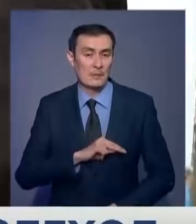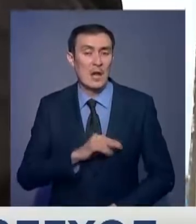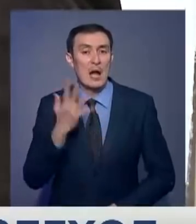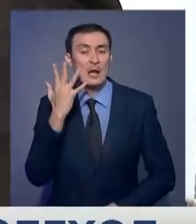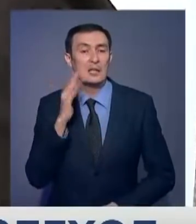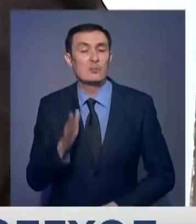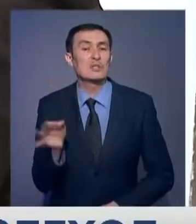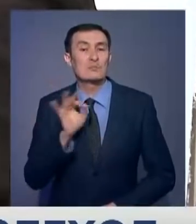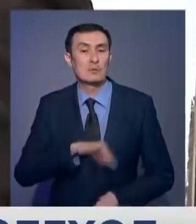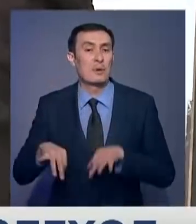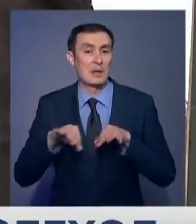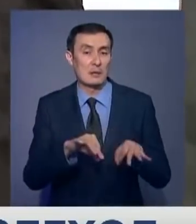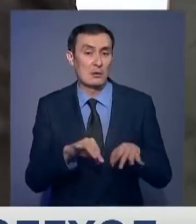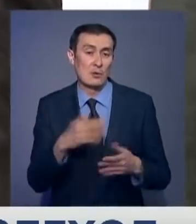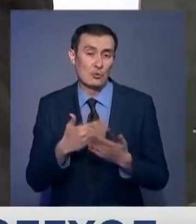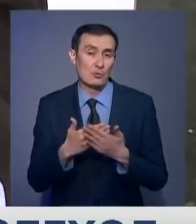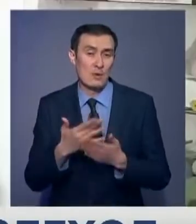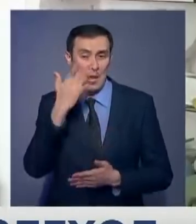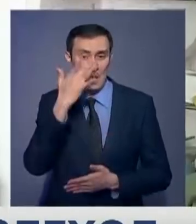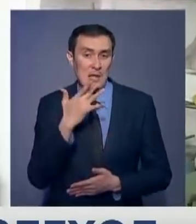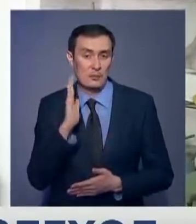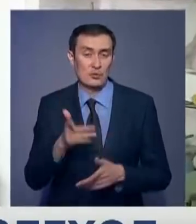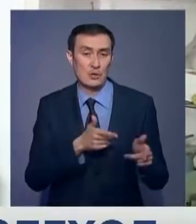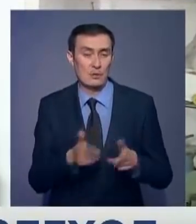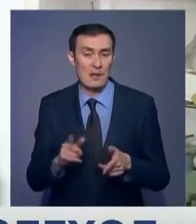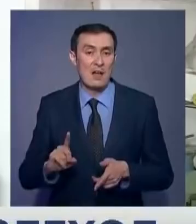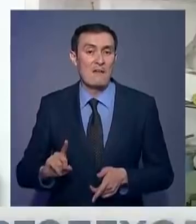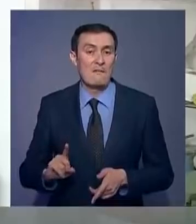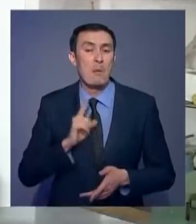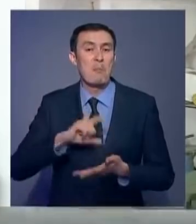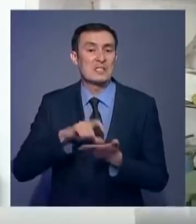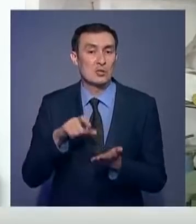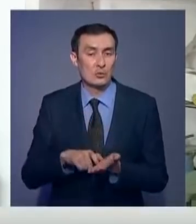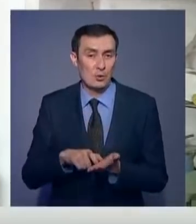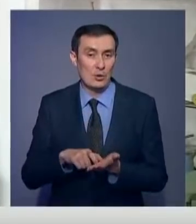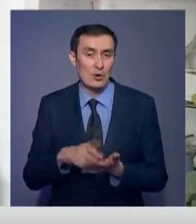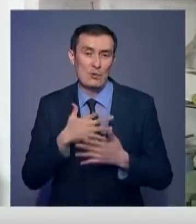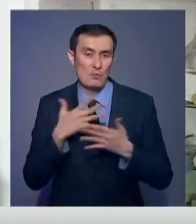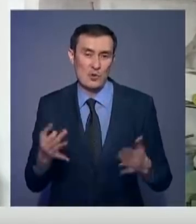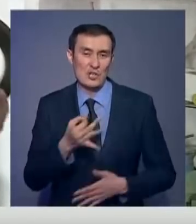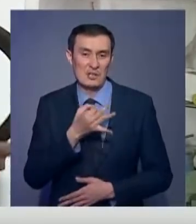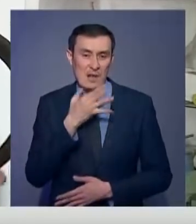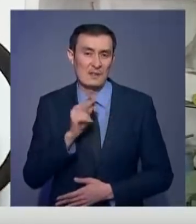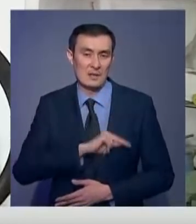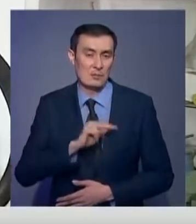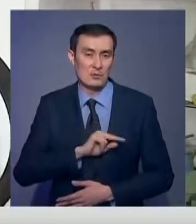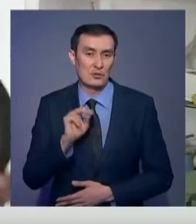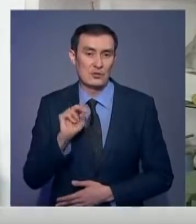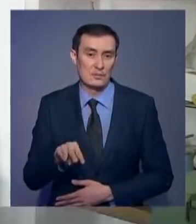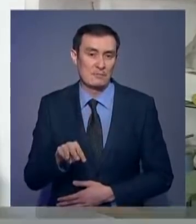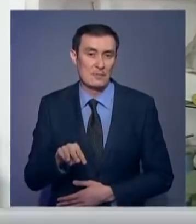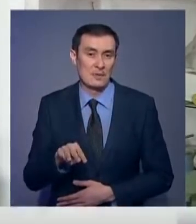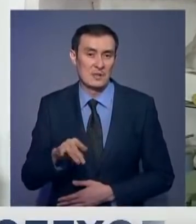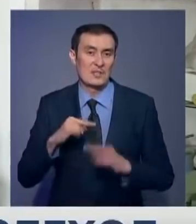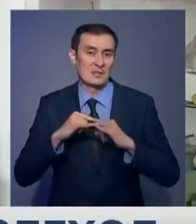аппарат? К лету, думаю, справимся. Мастерской больше нравится, чем за этим,